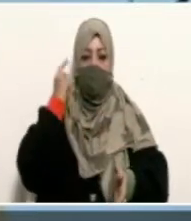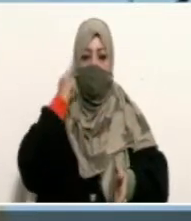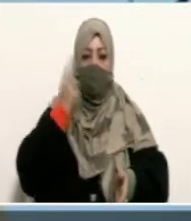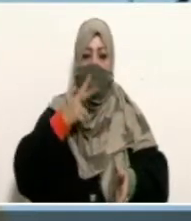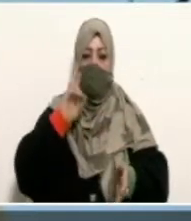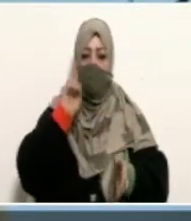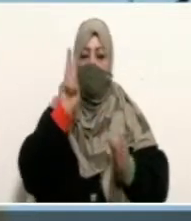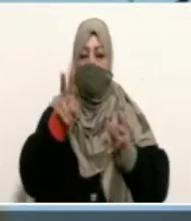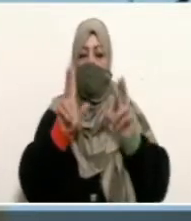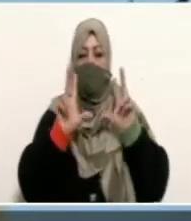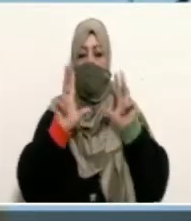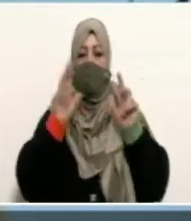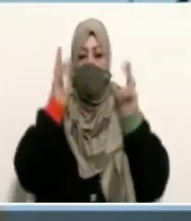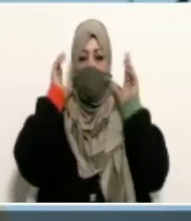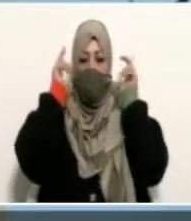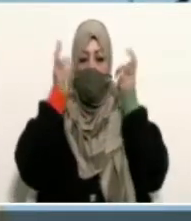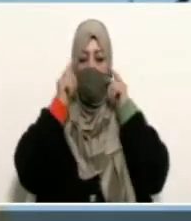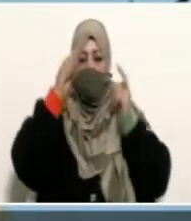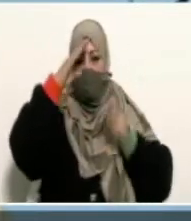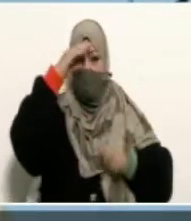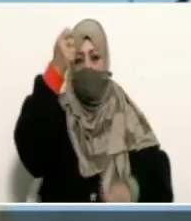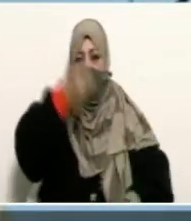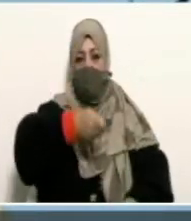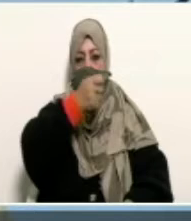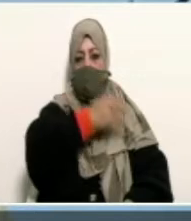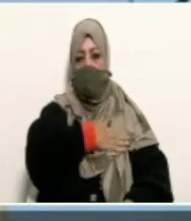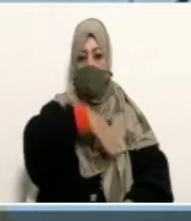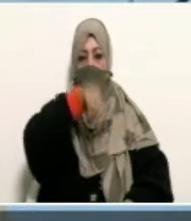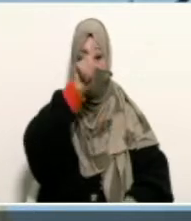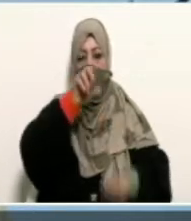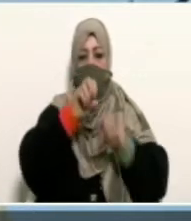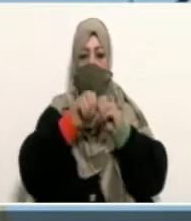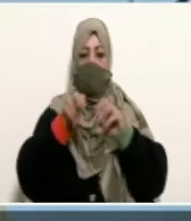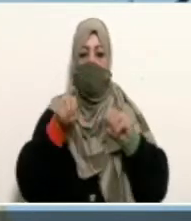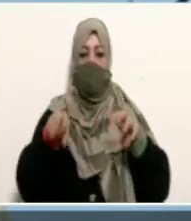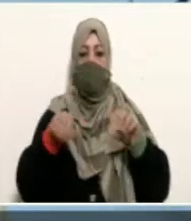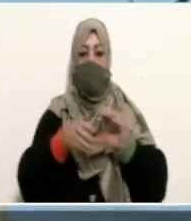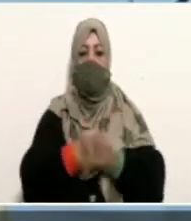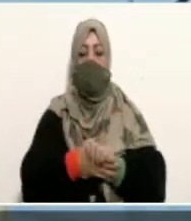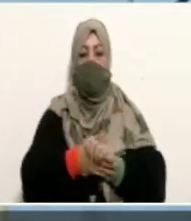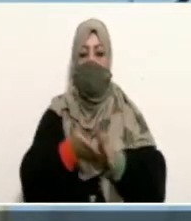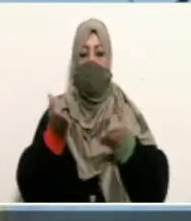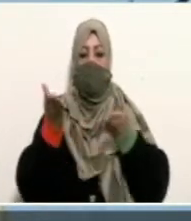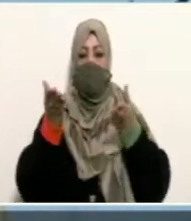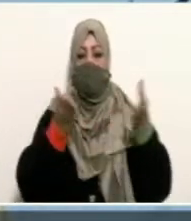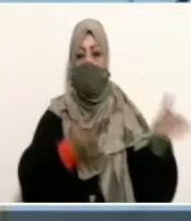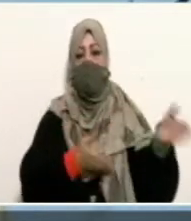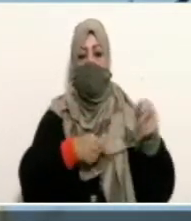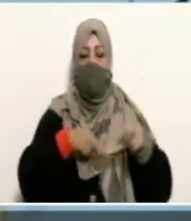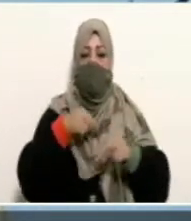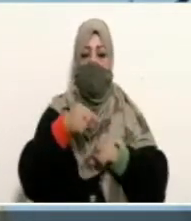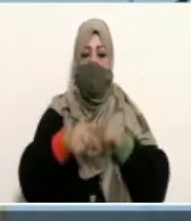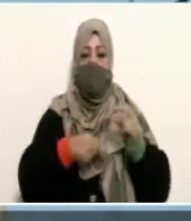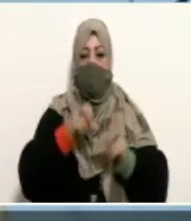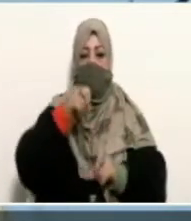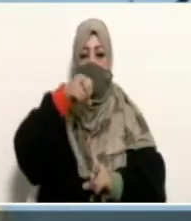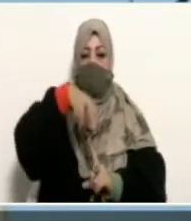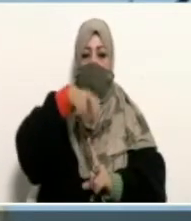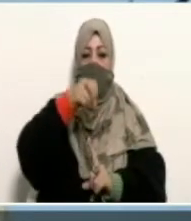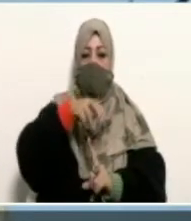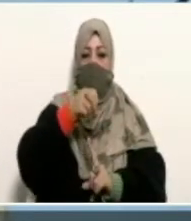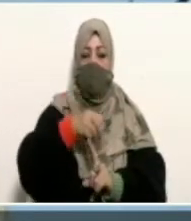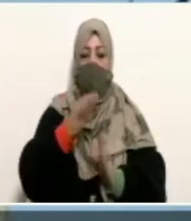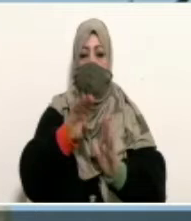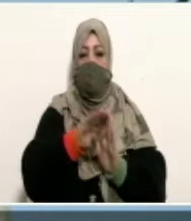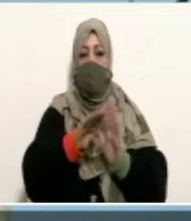ورحمة الله تعالى وبركاته، أرحب بكم في هذه الحلقة المباشرة من برنامجي مع دار الإفتاء، حيث